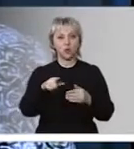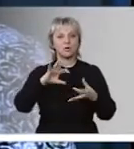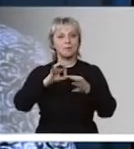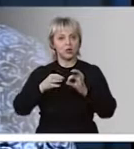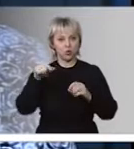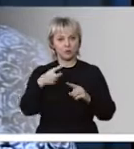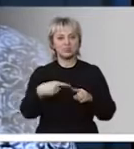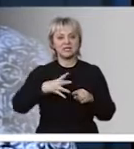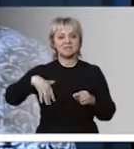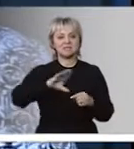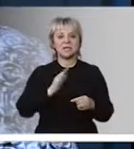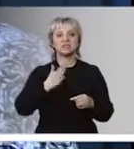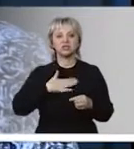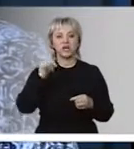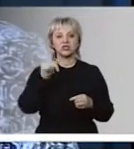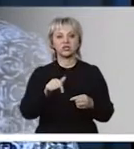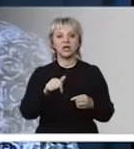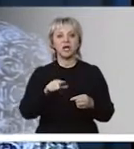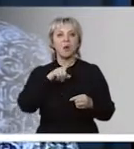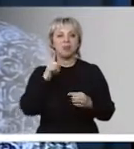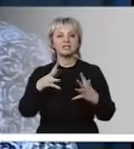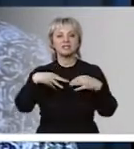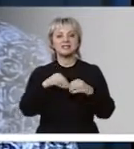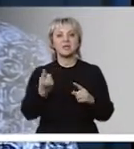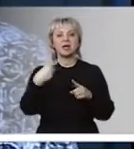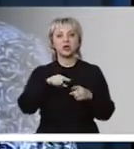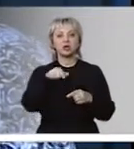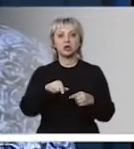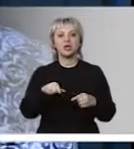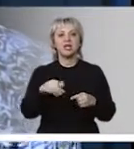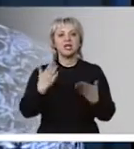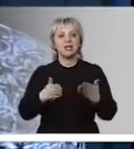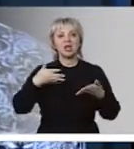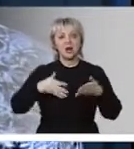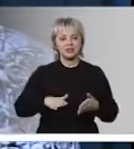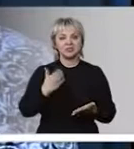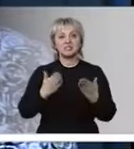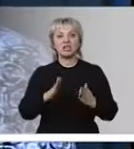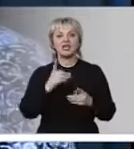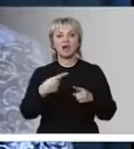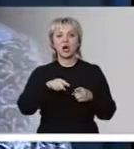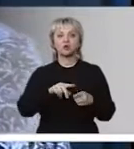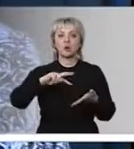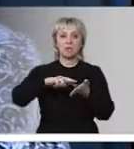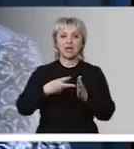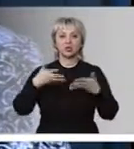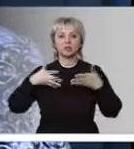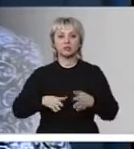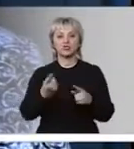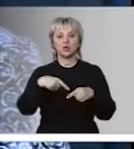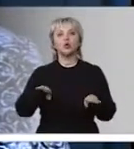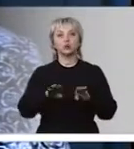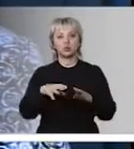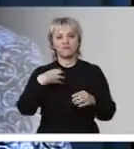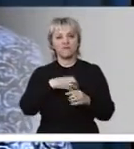более подробно для всех наших молодых семей, у которых либо он родился, либо которые планируют рождение, это